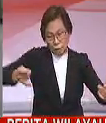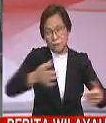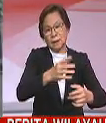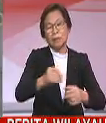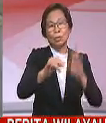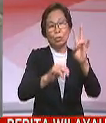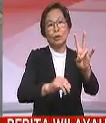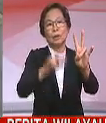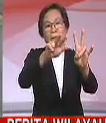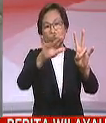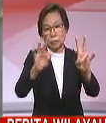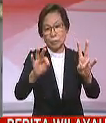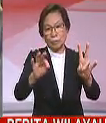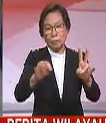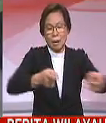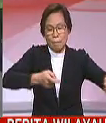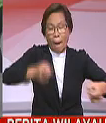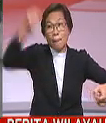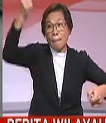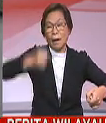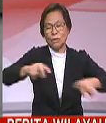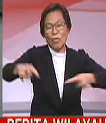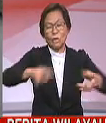dan 739 pengendali bas dan